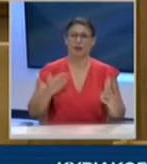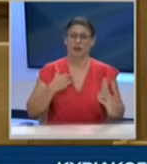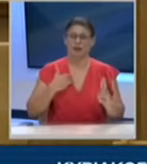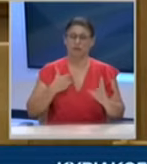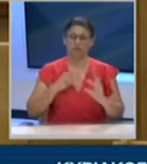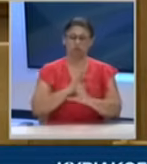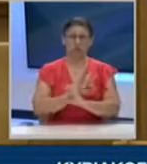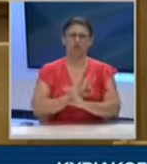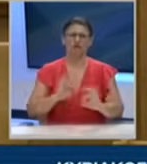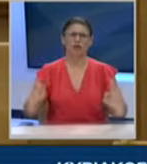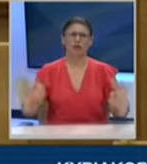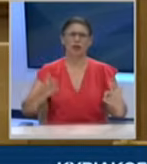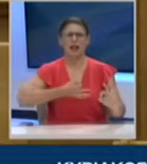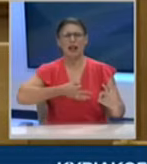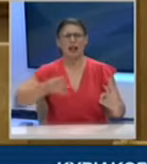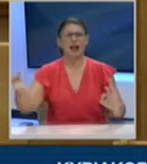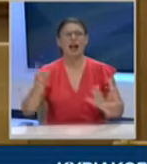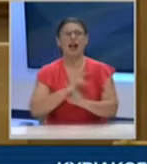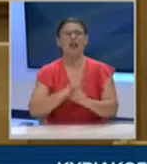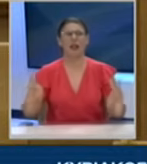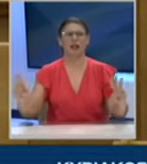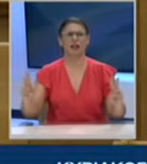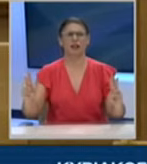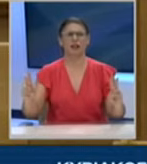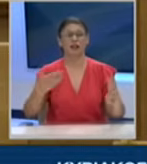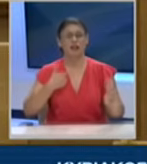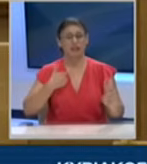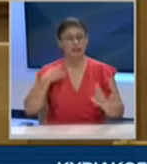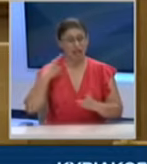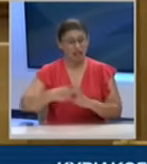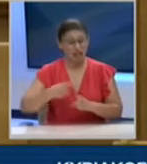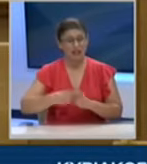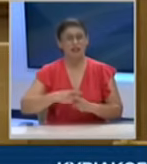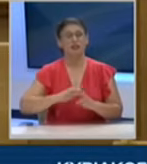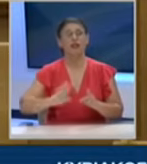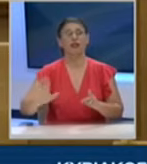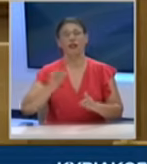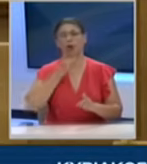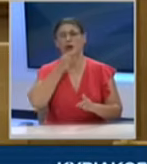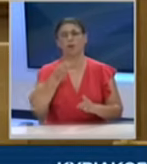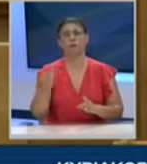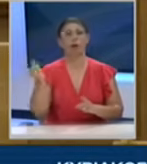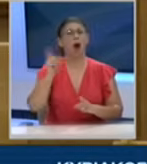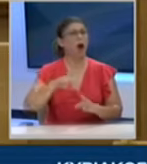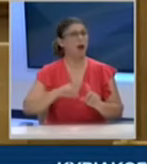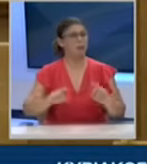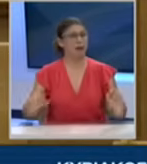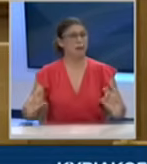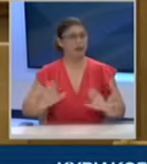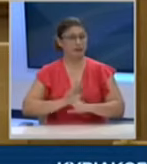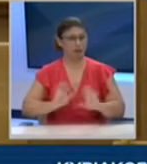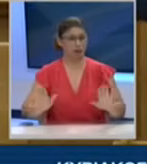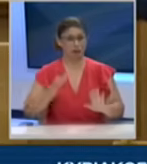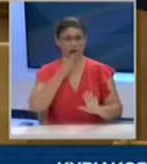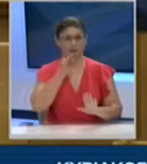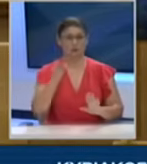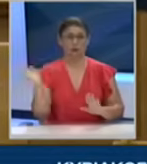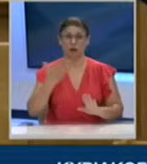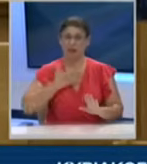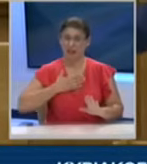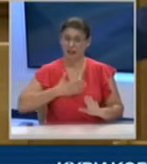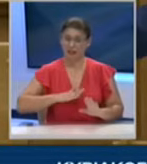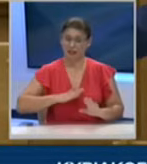διαυγείς, κρυστάλλινοι. Ψάξτε όσο θέλετε, είμαστε Έλληνες, δεν έχω να πω τίποτα άλλο. Κλείνοντας να πω το εξής. Όσο και αν